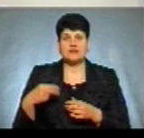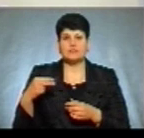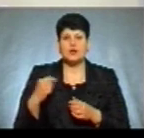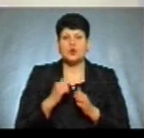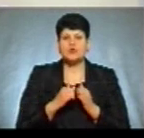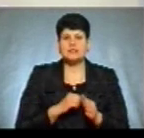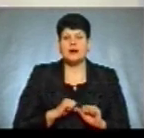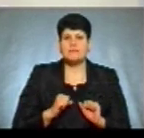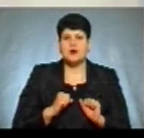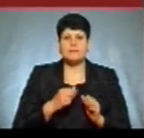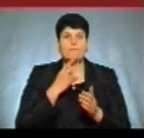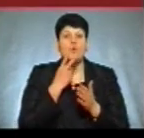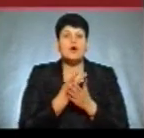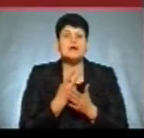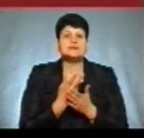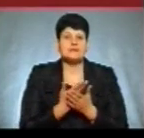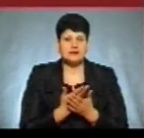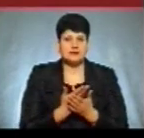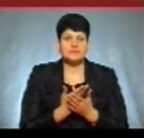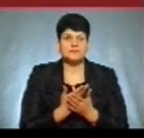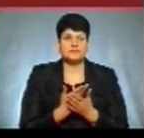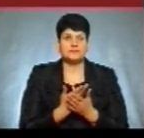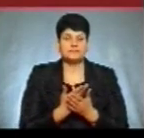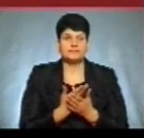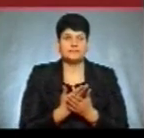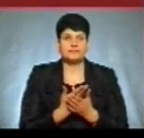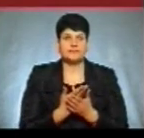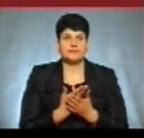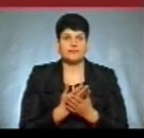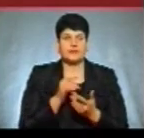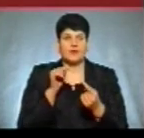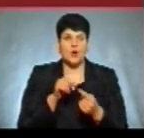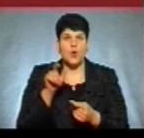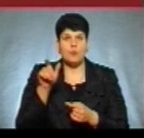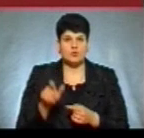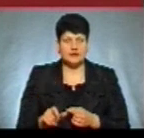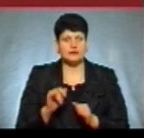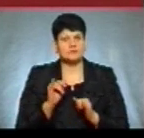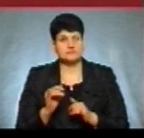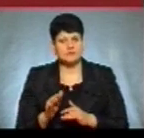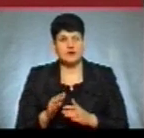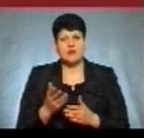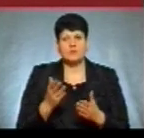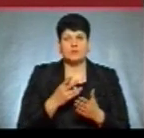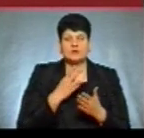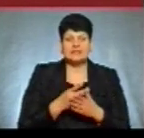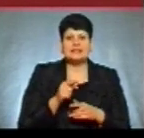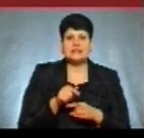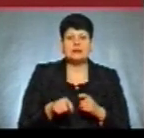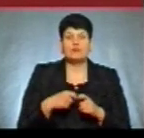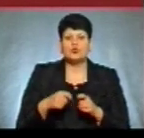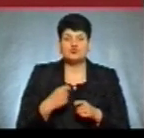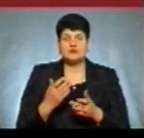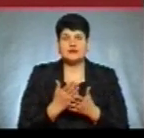намагається показати опонента в негативі або десь зазначити ті порушення, які